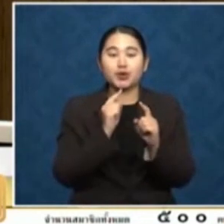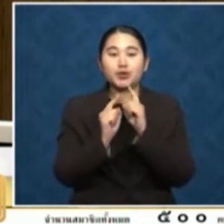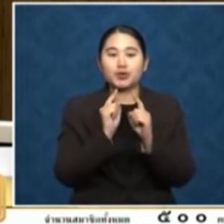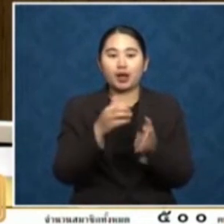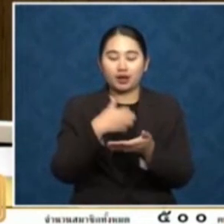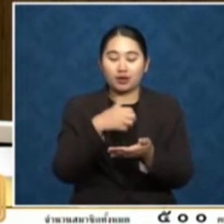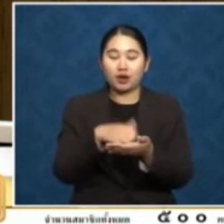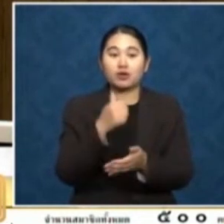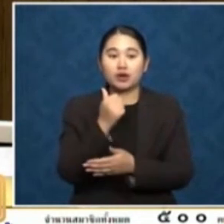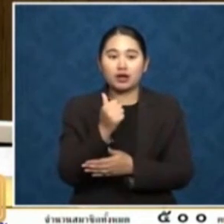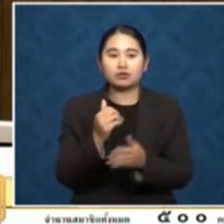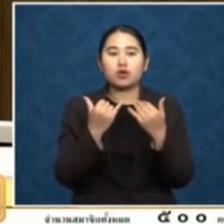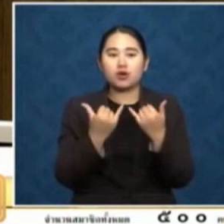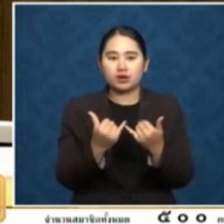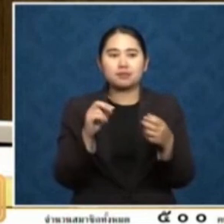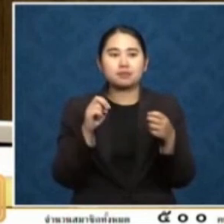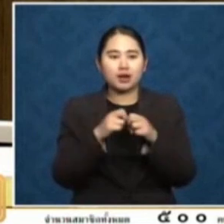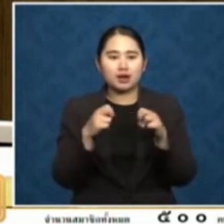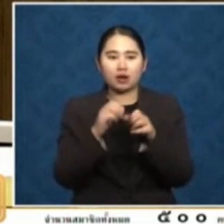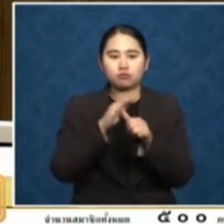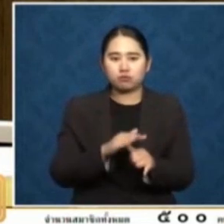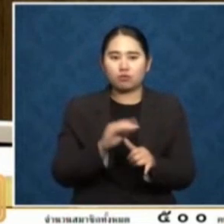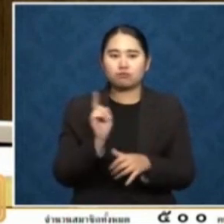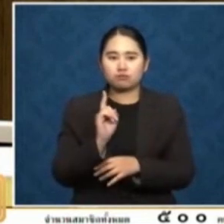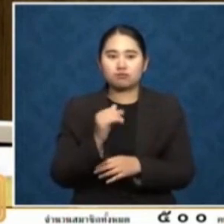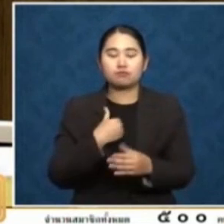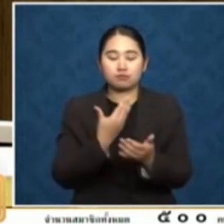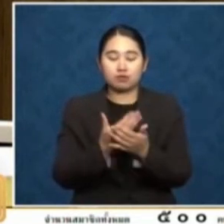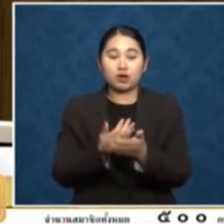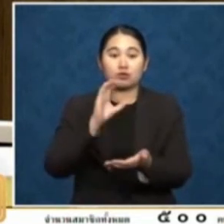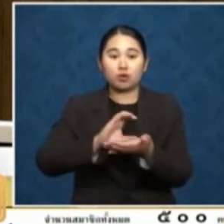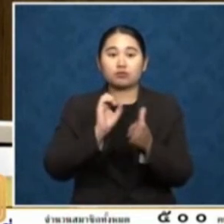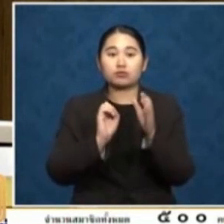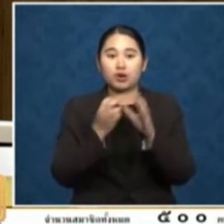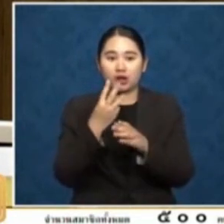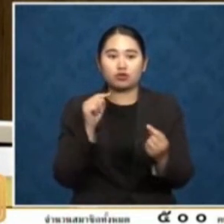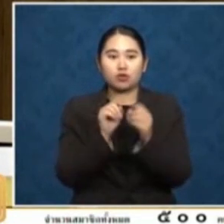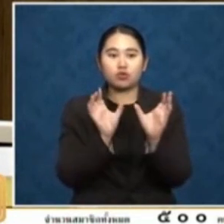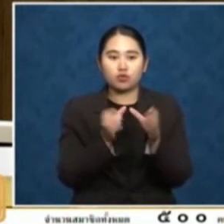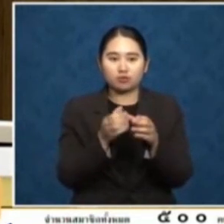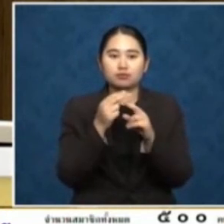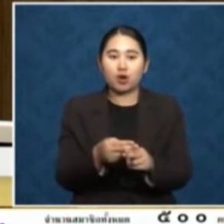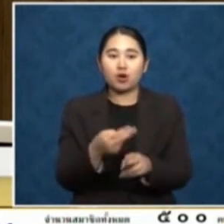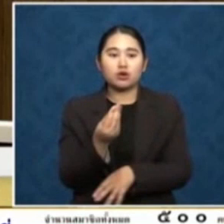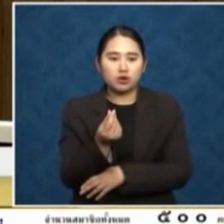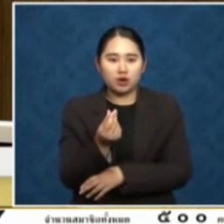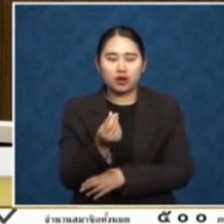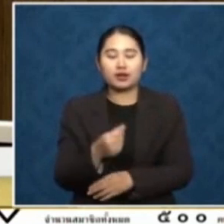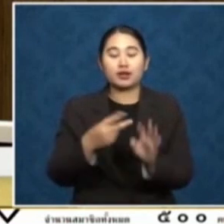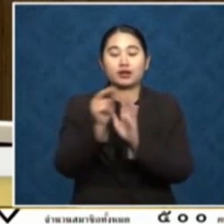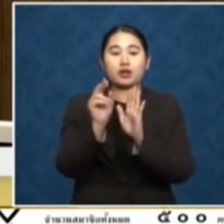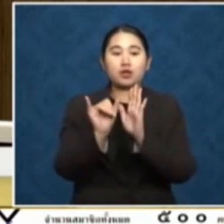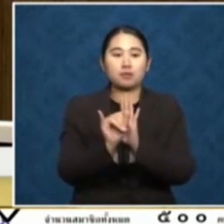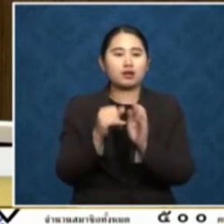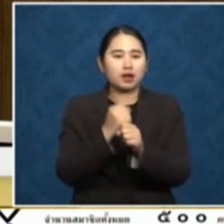ที่เราจะบอกได้ว่าเรามีการเลือกปฏิบัติมากเท่าไหร่เราจะต้องใช้งบสวัสดิการจำเพาะเพศมากเท่าไ